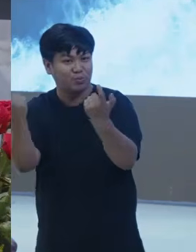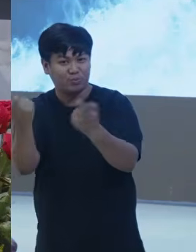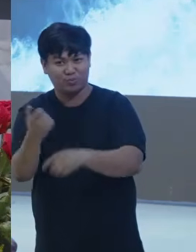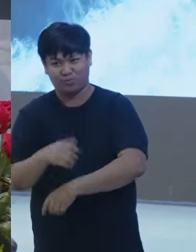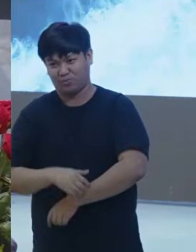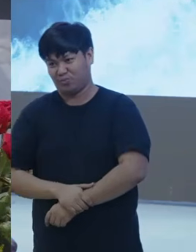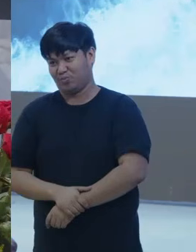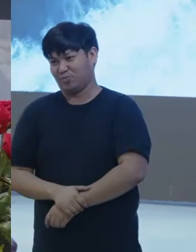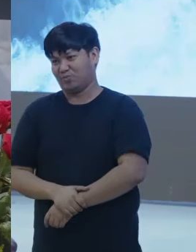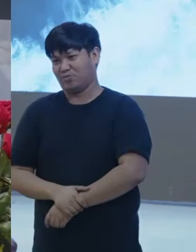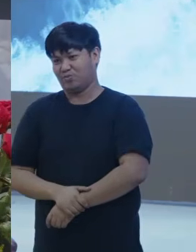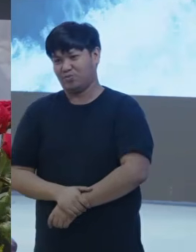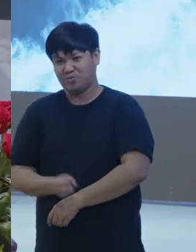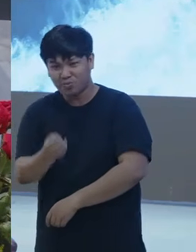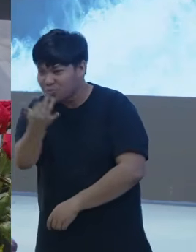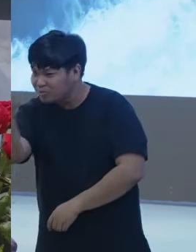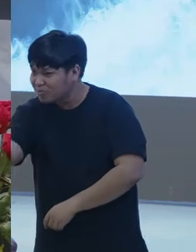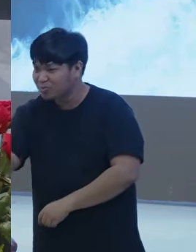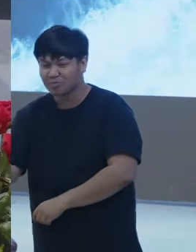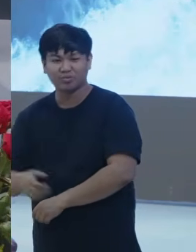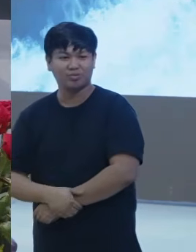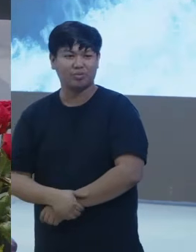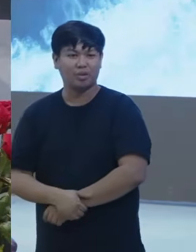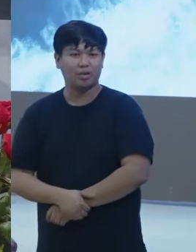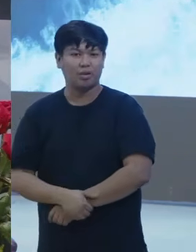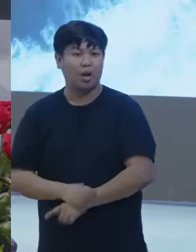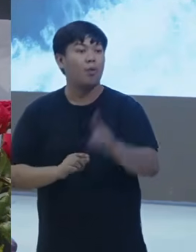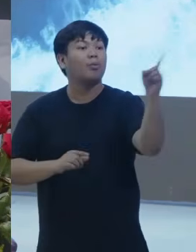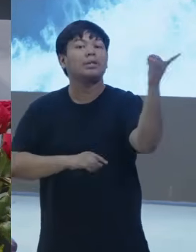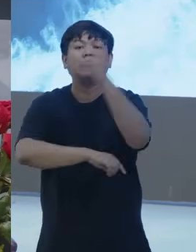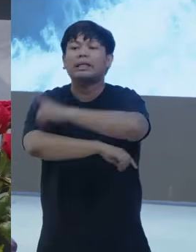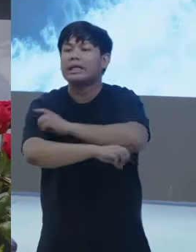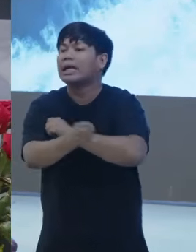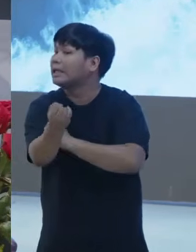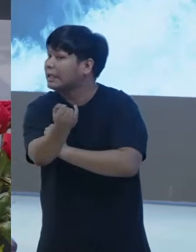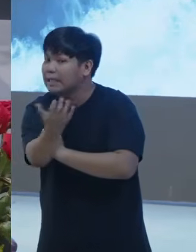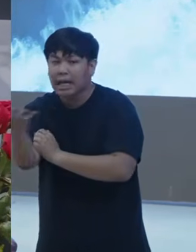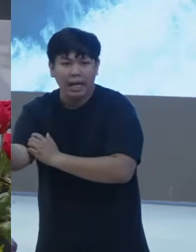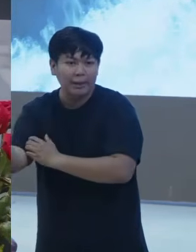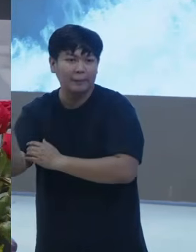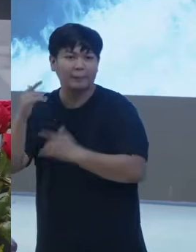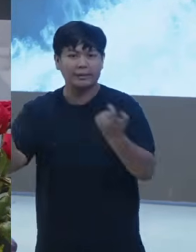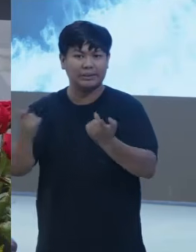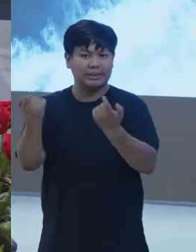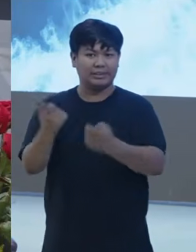Sapat na siguro na kayo ibaon sa pinakamalalim na part na impyerno.